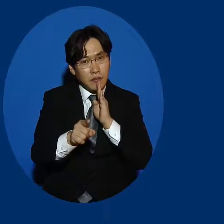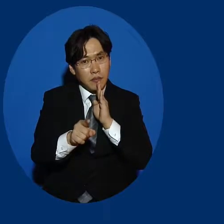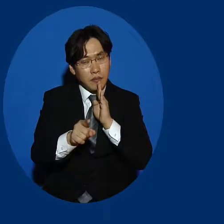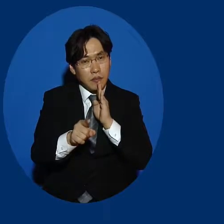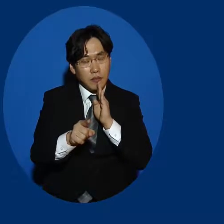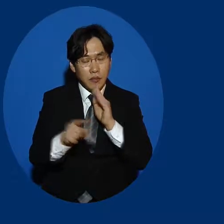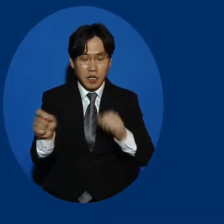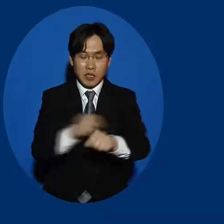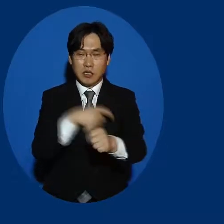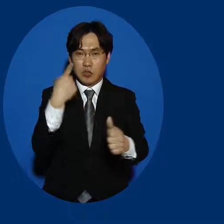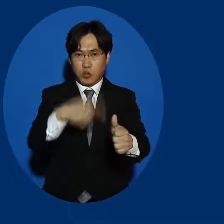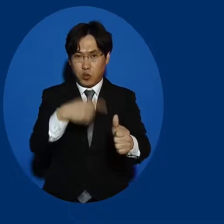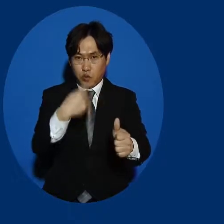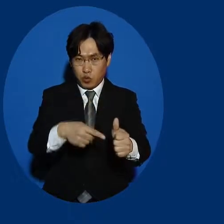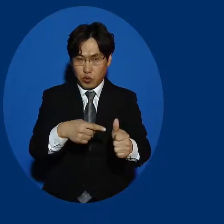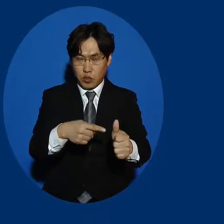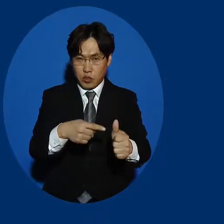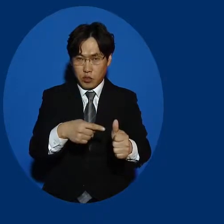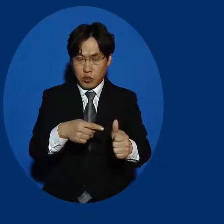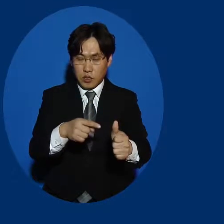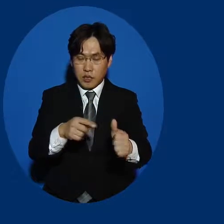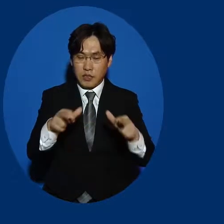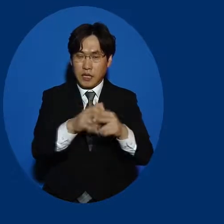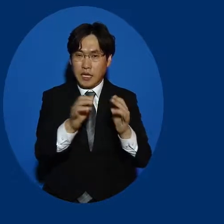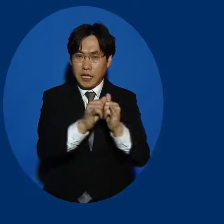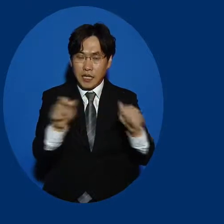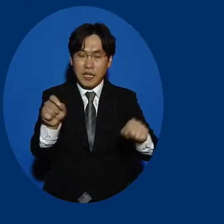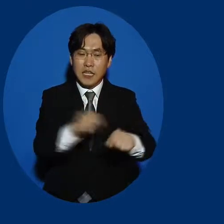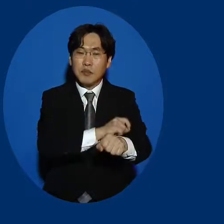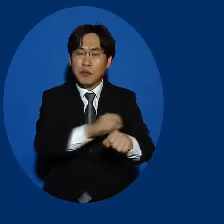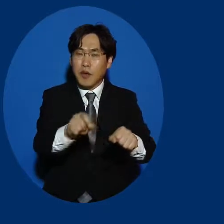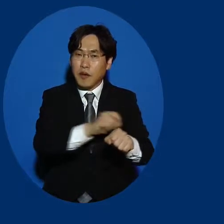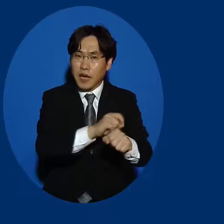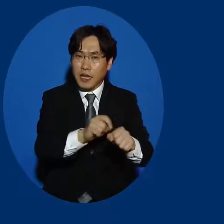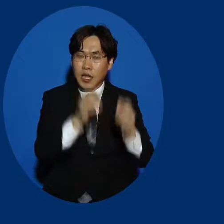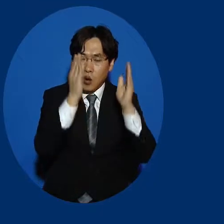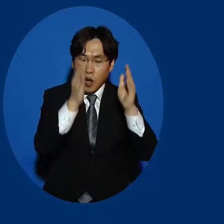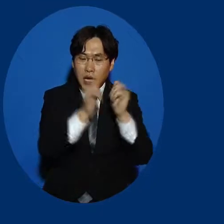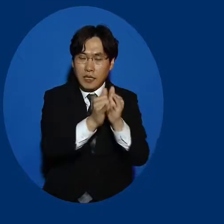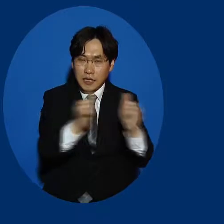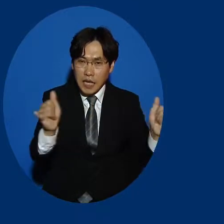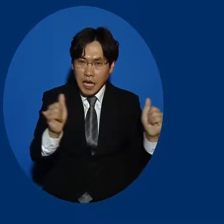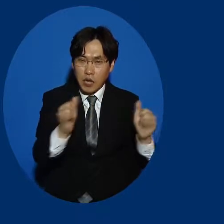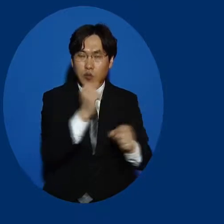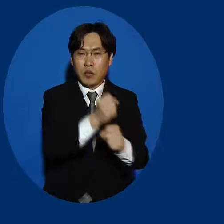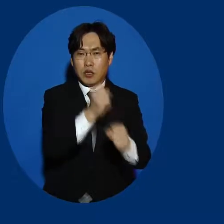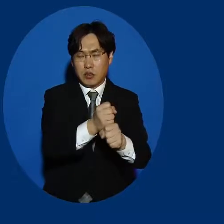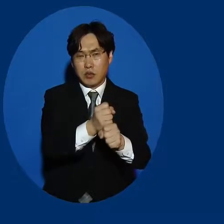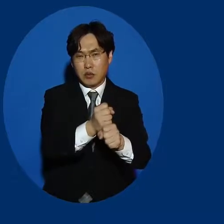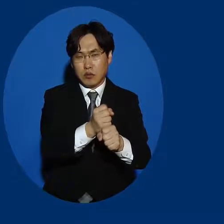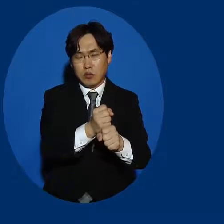우리나라의 특수교육이 자꾸만 장애인들을 특별한 학습자로 만들고 있는 겁니다.